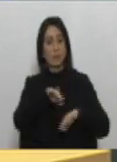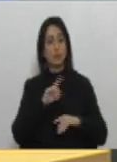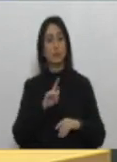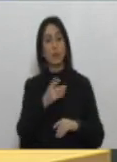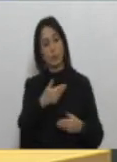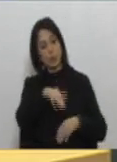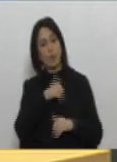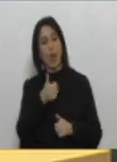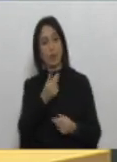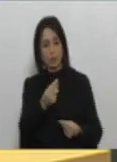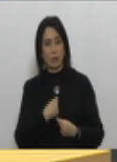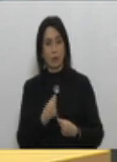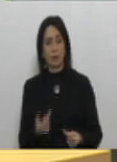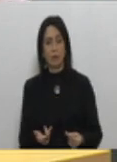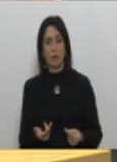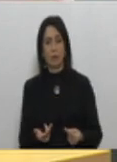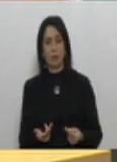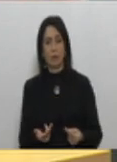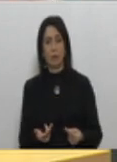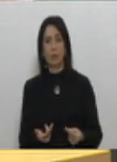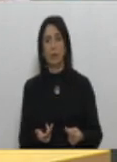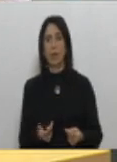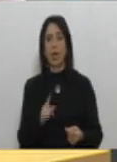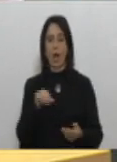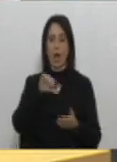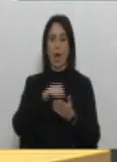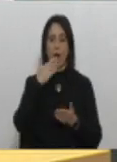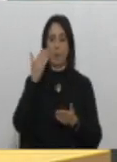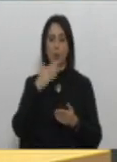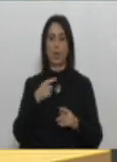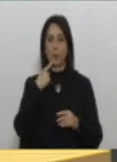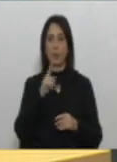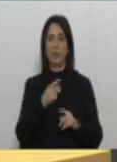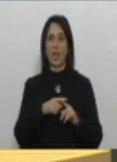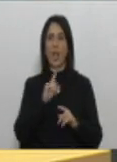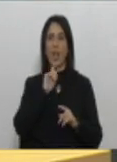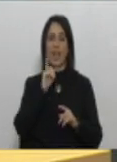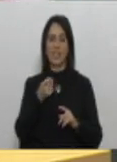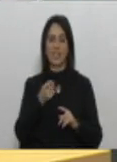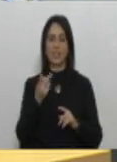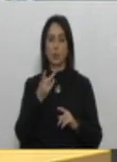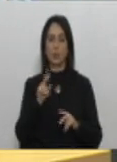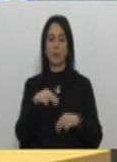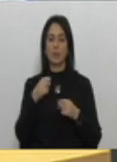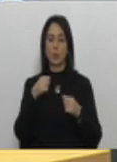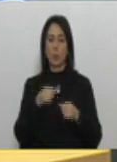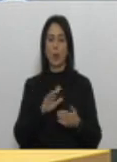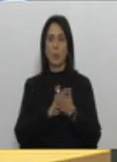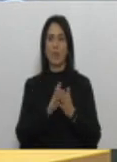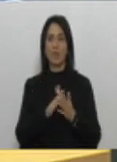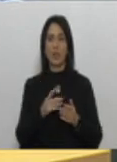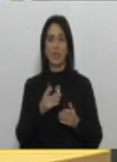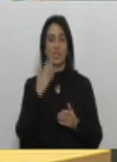რა შემოთავაზება გაქვთ? რო გამოდიხართ ასევე და ამბობთ იმას, რომ აი ერთი წლით უნდა მივცეთ ეს უფლებამოსილება, ჯერ